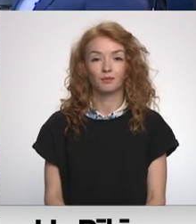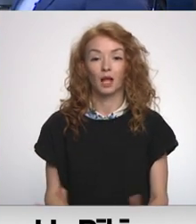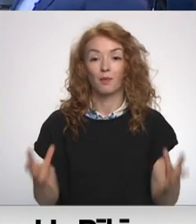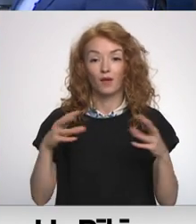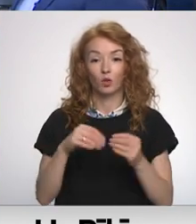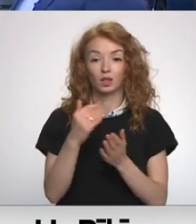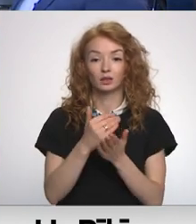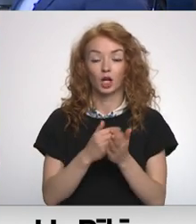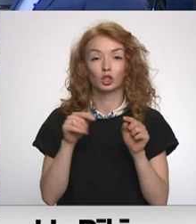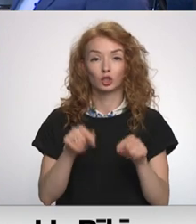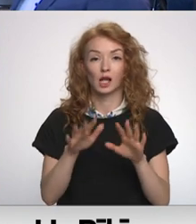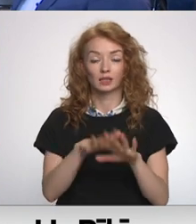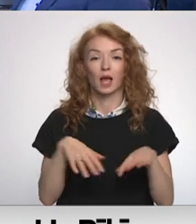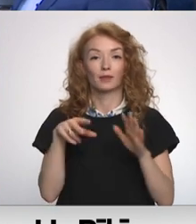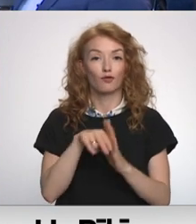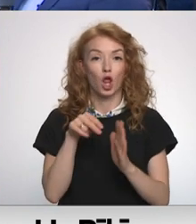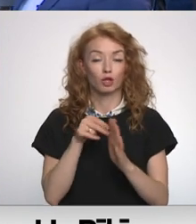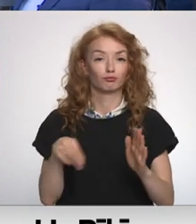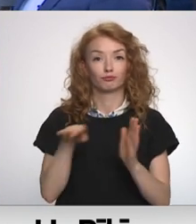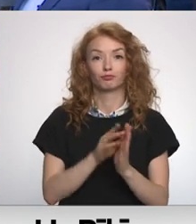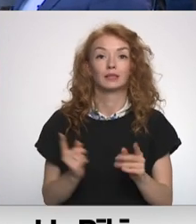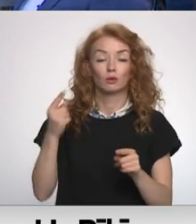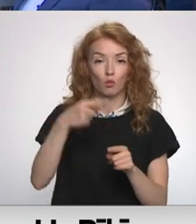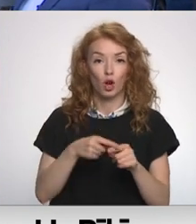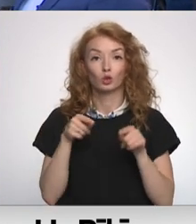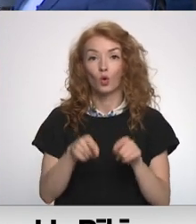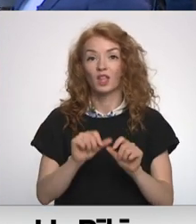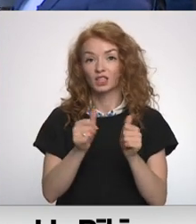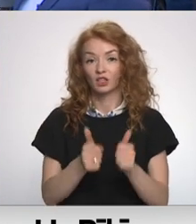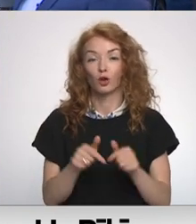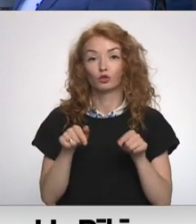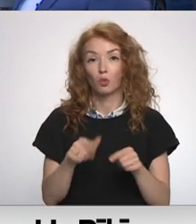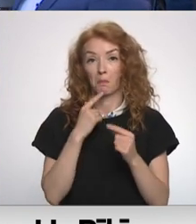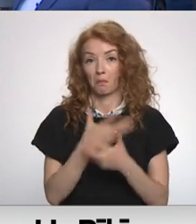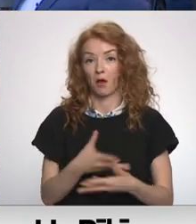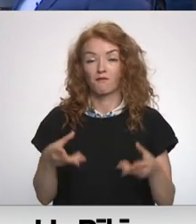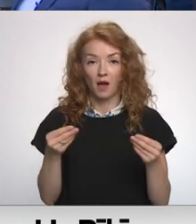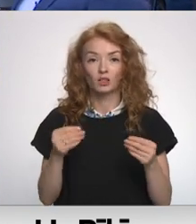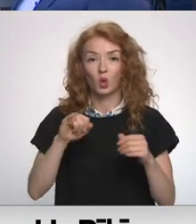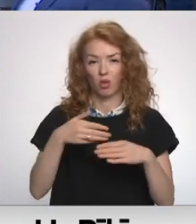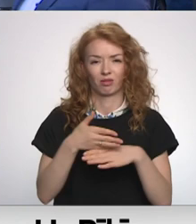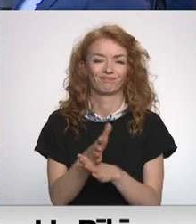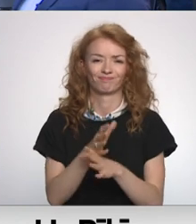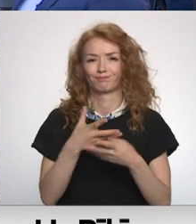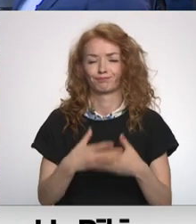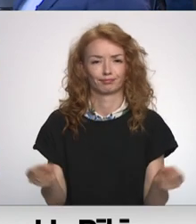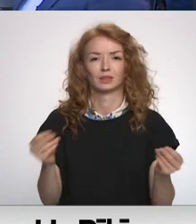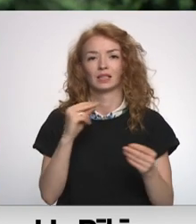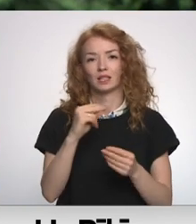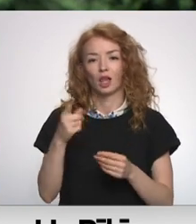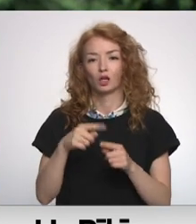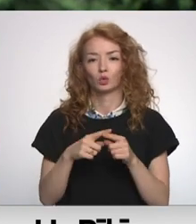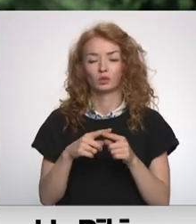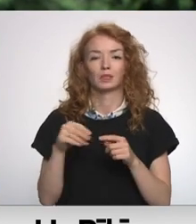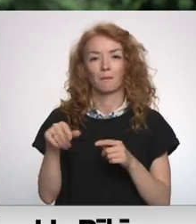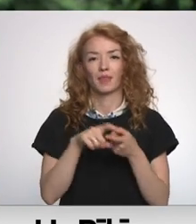Apvienotais saraksts šajā Saeimas vēlēšanās kandidēs pirmo reizi, un tas tika izveidots šo pavasaru sašķeļoties Zaļo un Zemnieku savienībai.